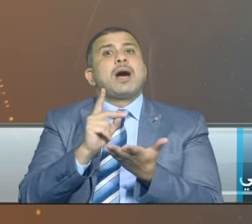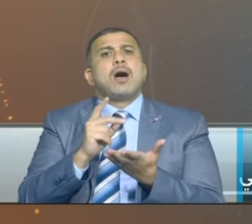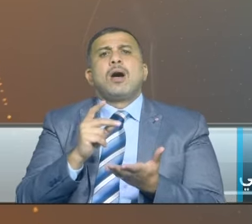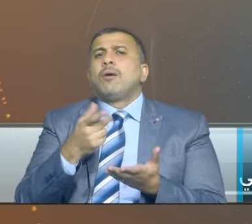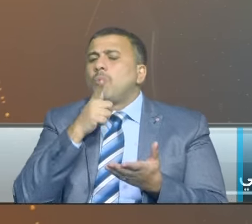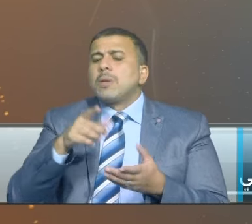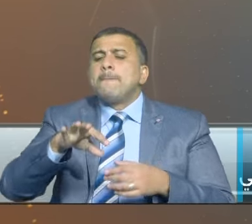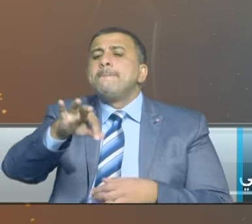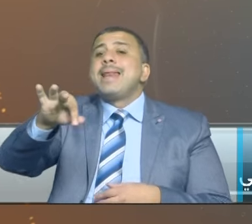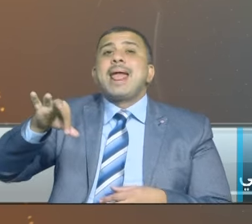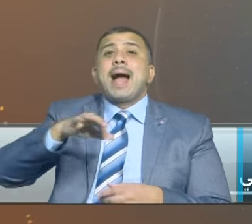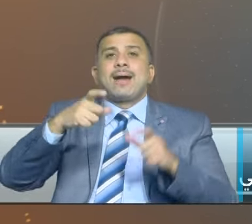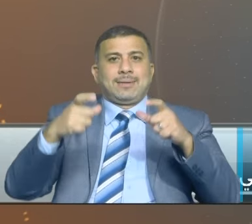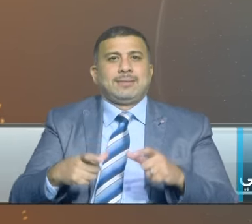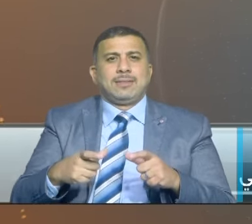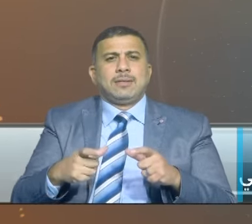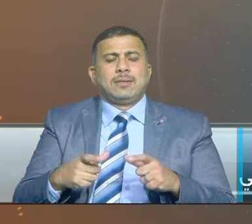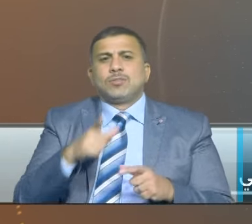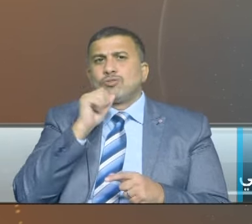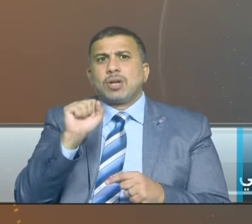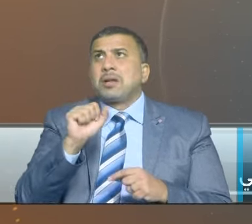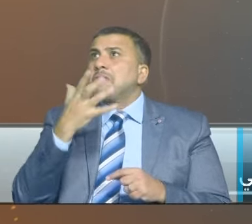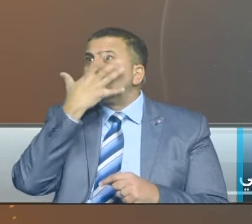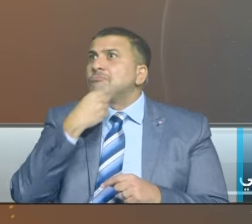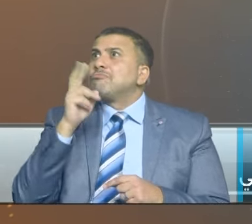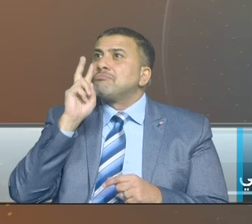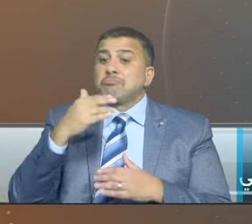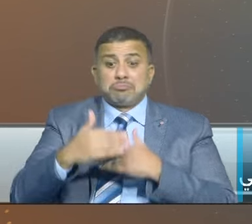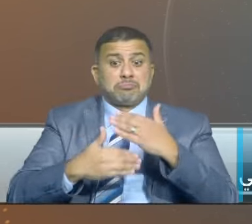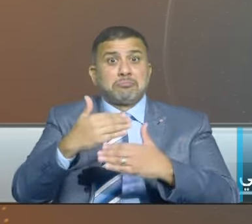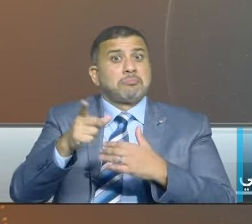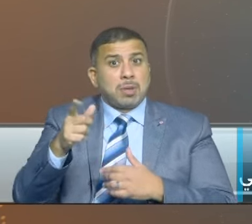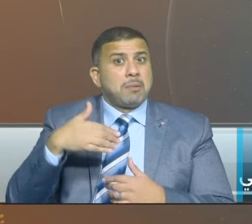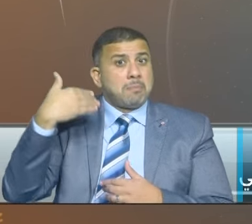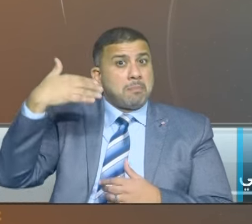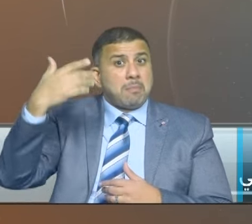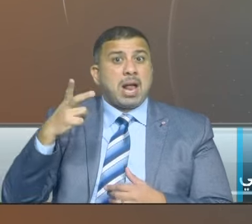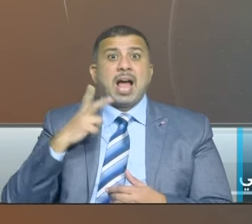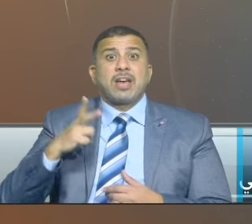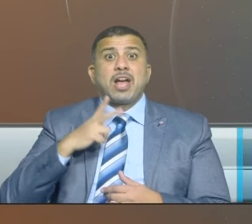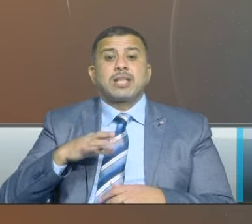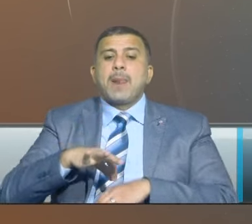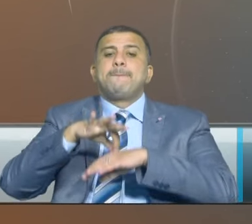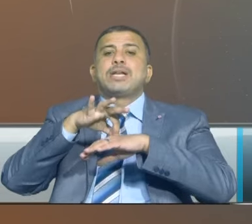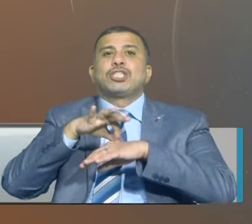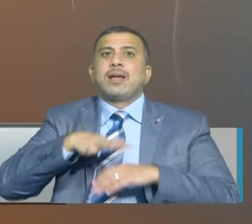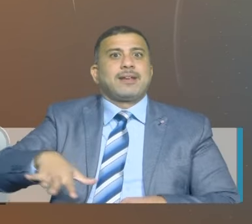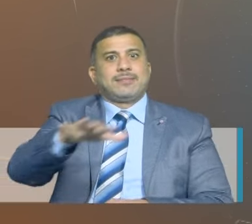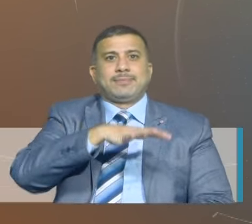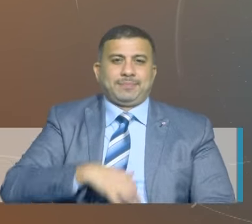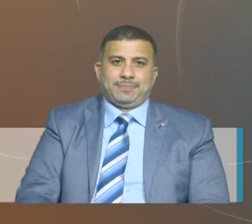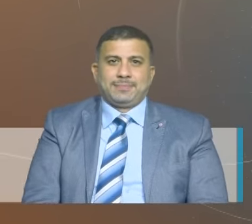والطبيعه وسط منطقه مليحه التي تشكل مهدا لواحده من اقدم الحضارات